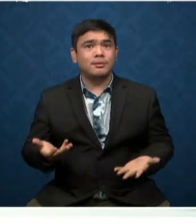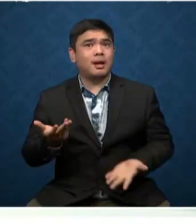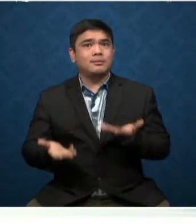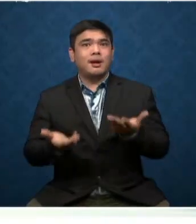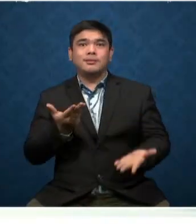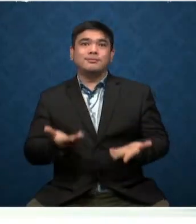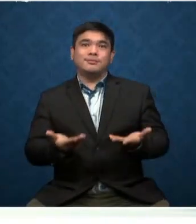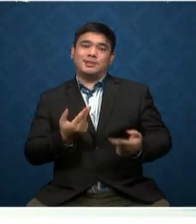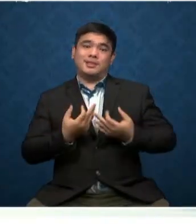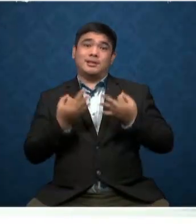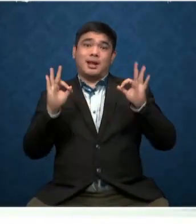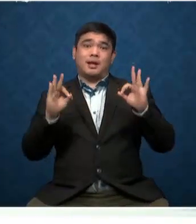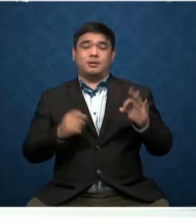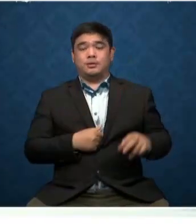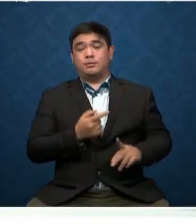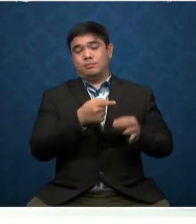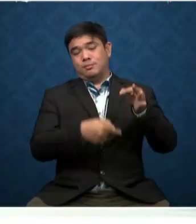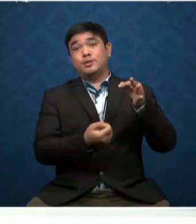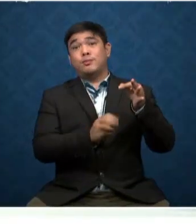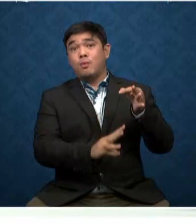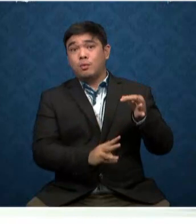ดรวมทั้งบทเฉพาะการ